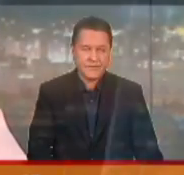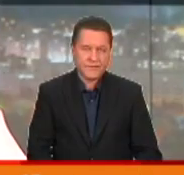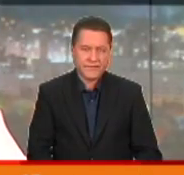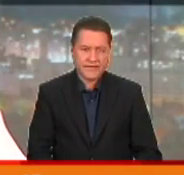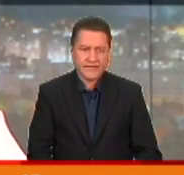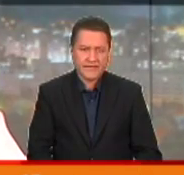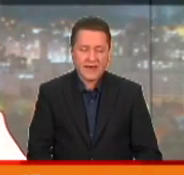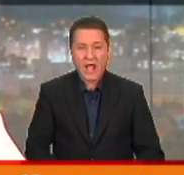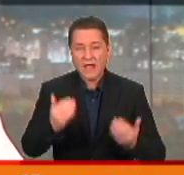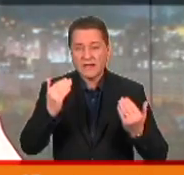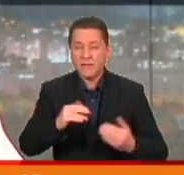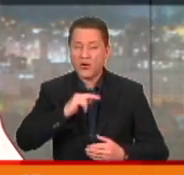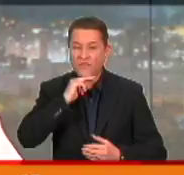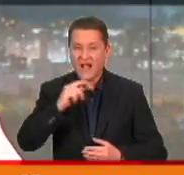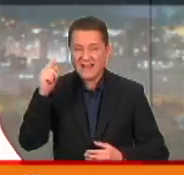А тепер увага.